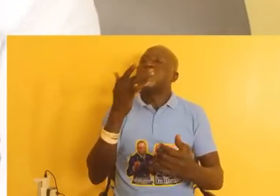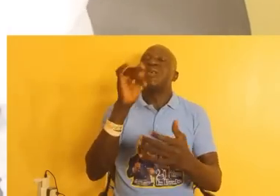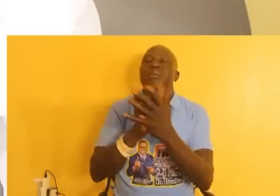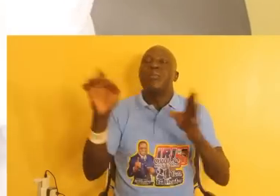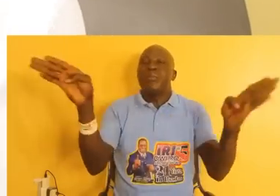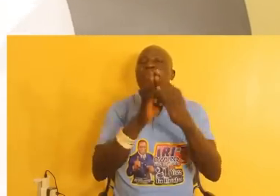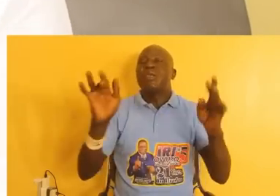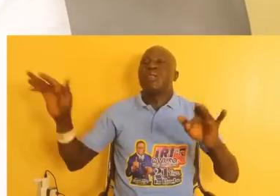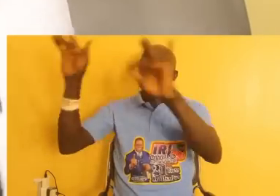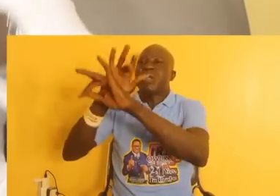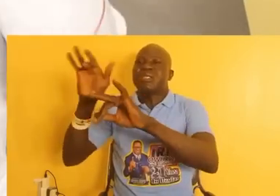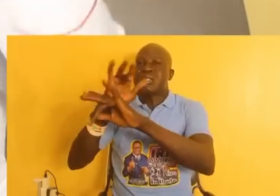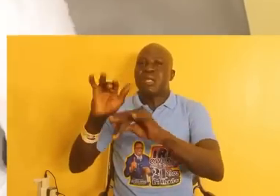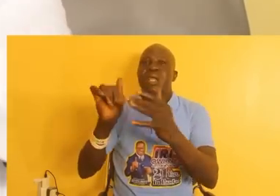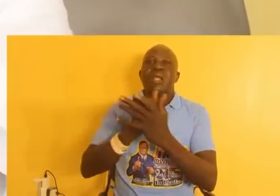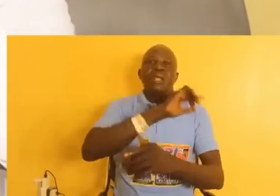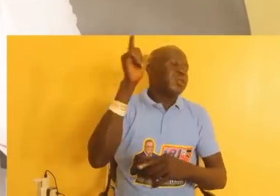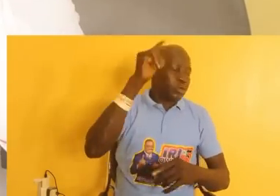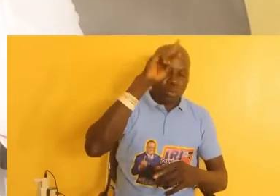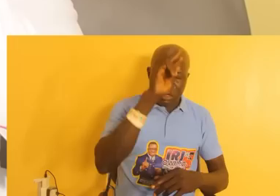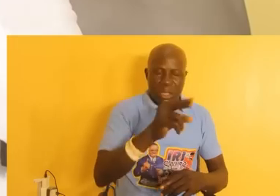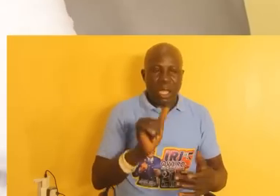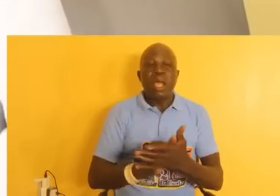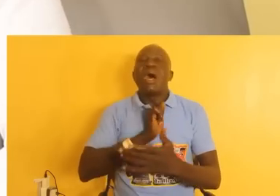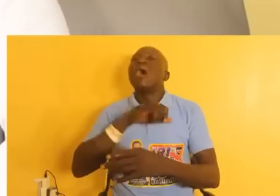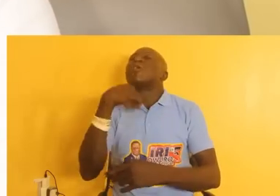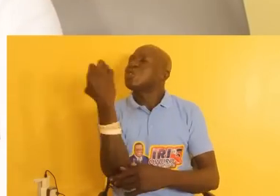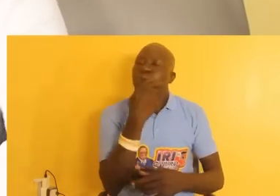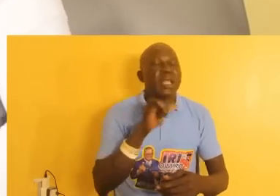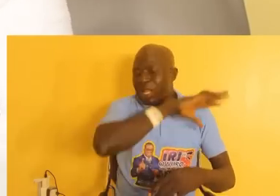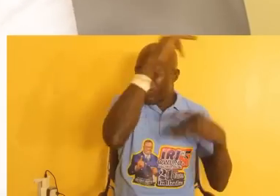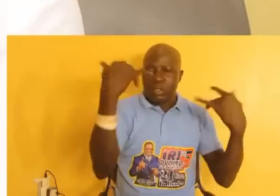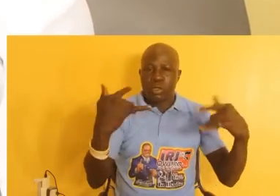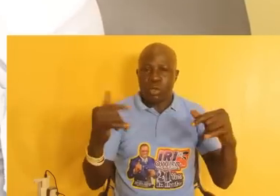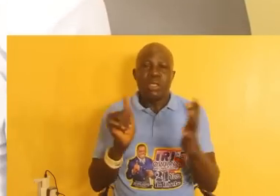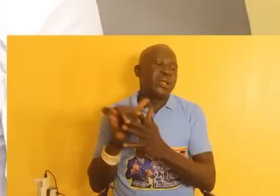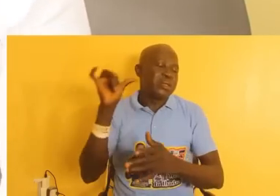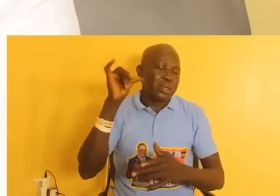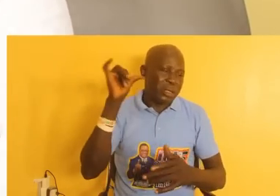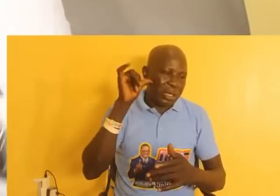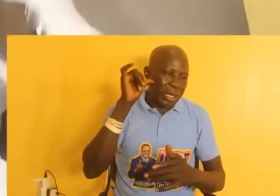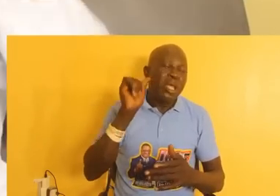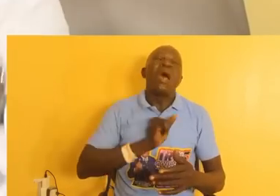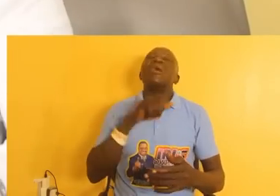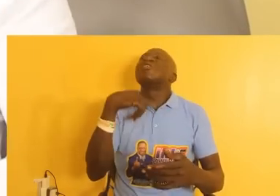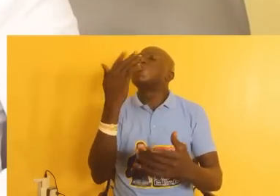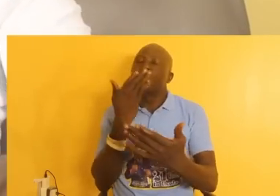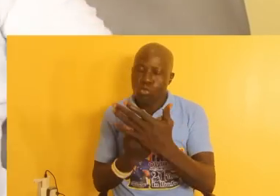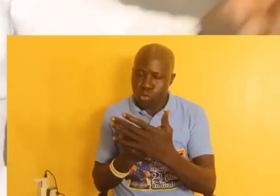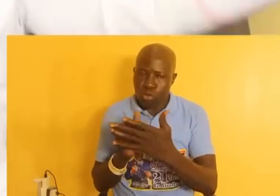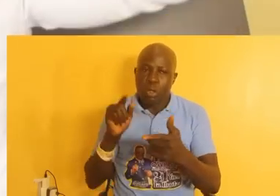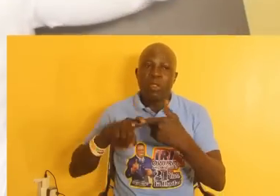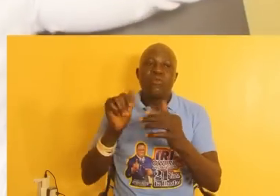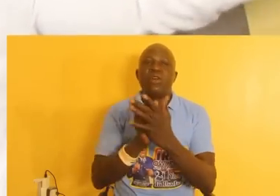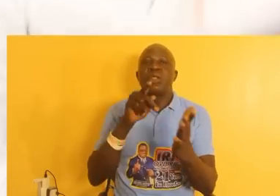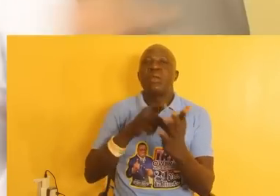àná. Ẹ gbọ́ mi sá. Mo sọ mi ìfisere ní àná. Mo ní ó dára púpọ̀.